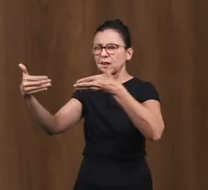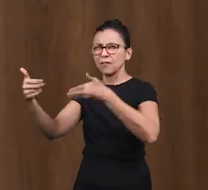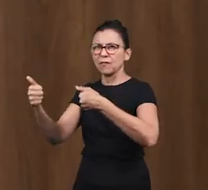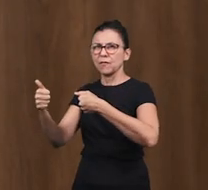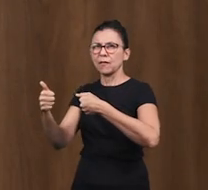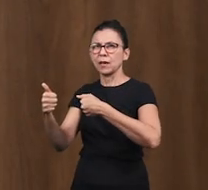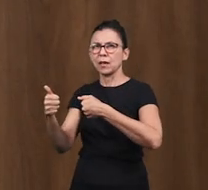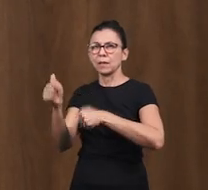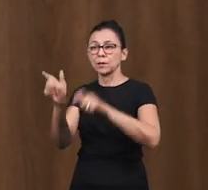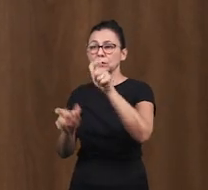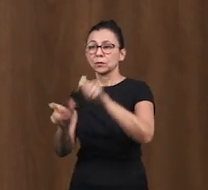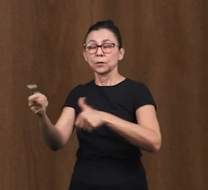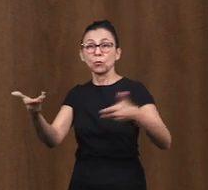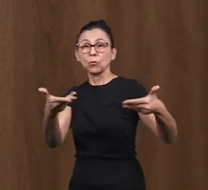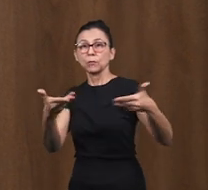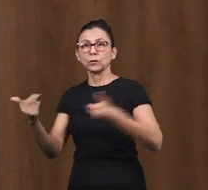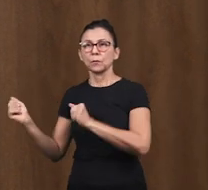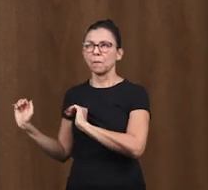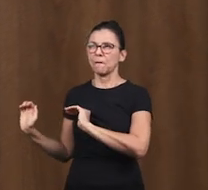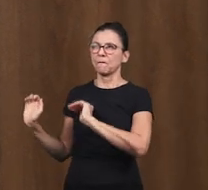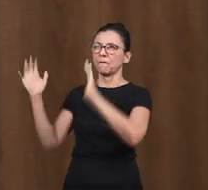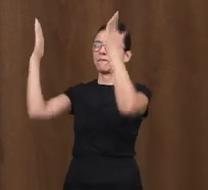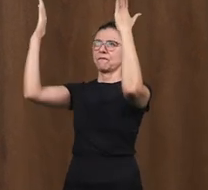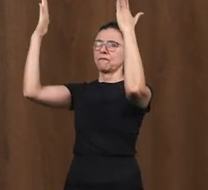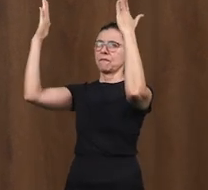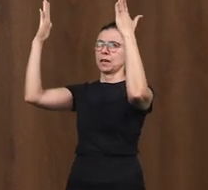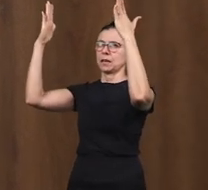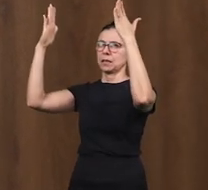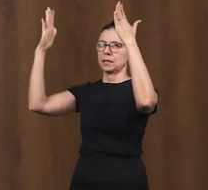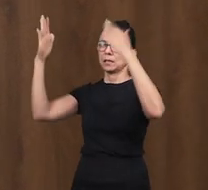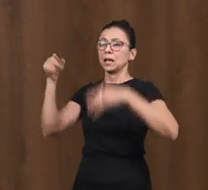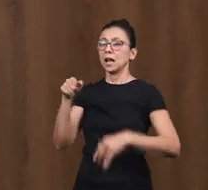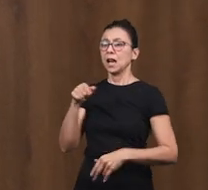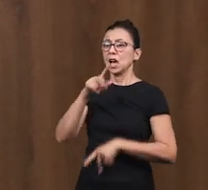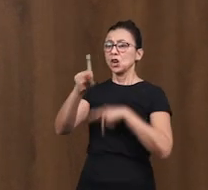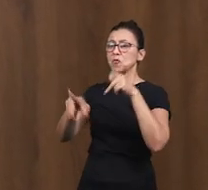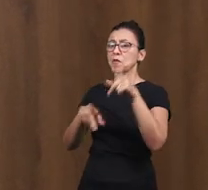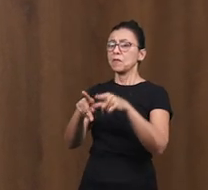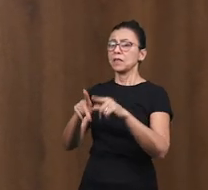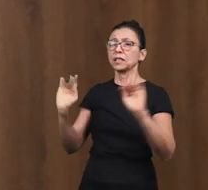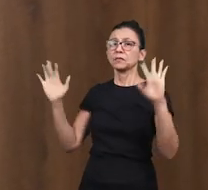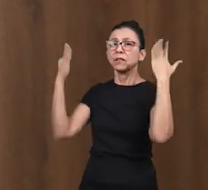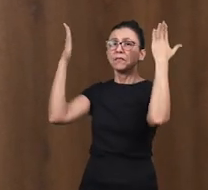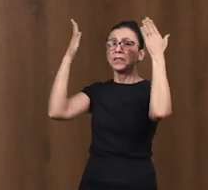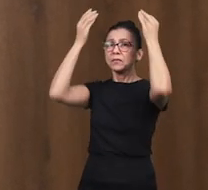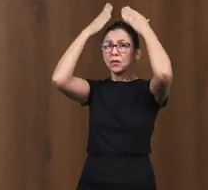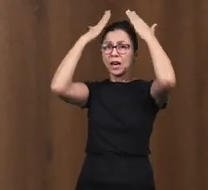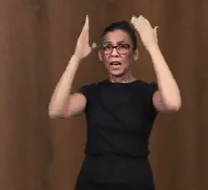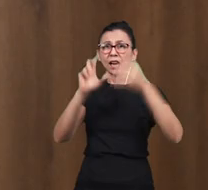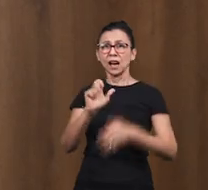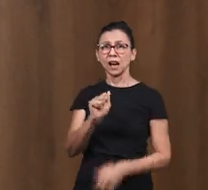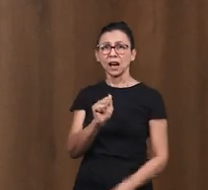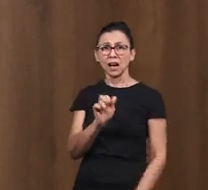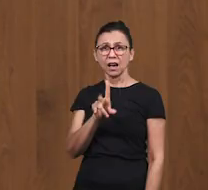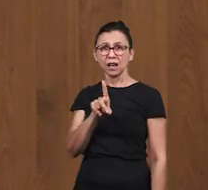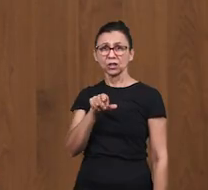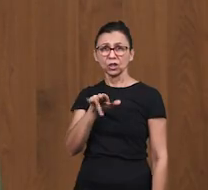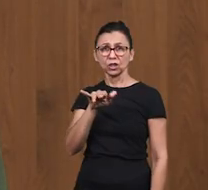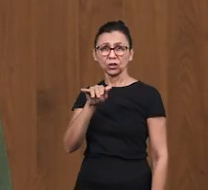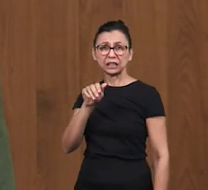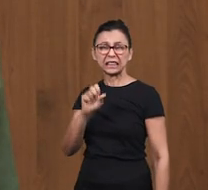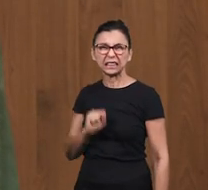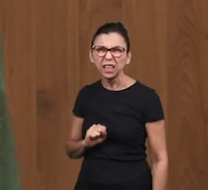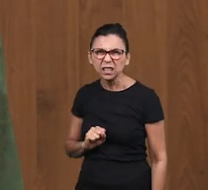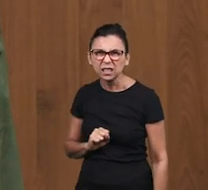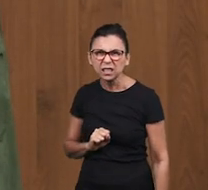personnes ont crié « Vive le roi Adonijah !» Mais c'était celui-là le projet du Seigneur pour la vie du peuple d'Israël? Non, ce